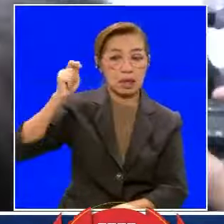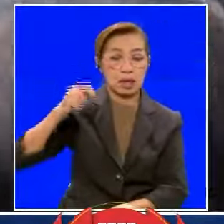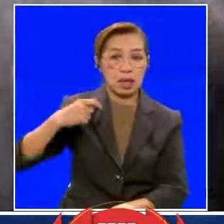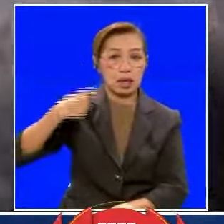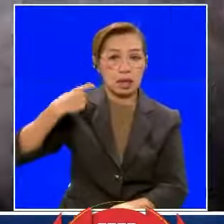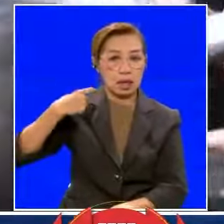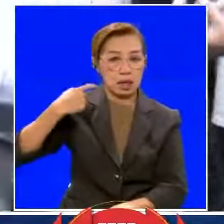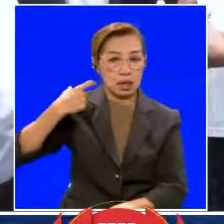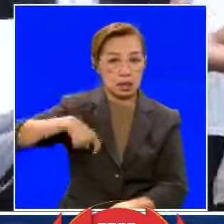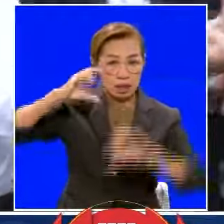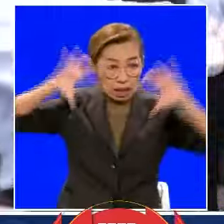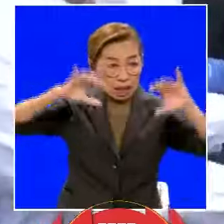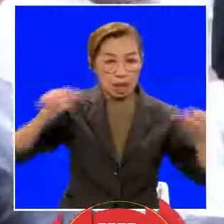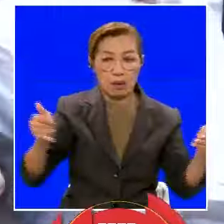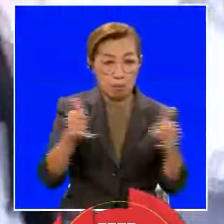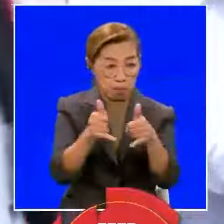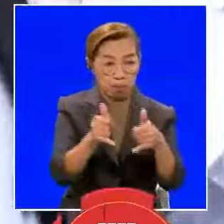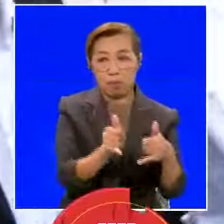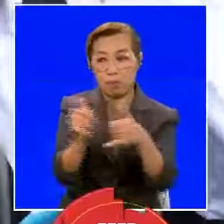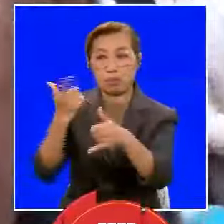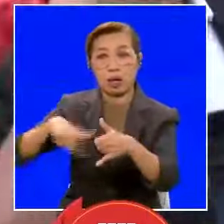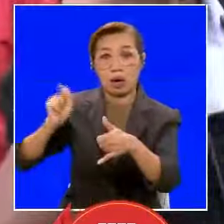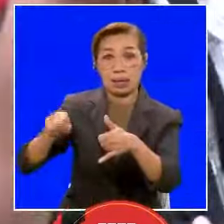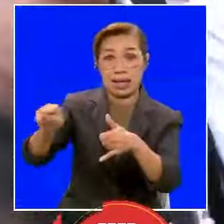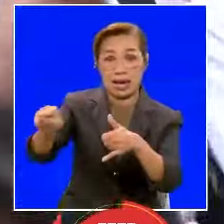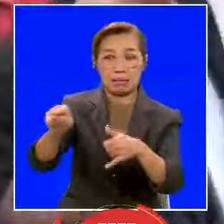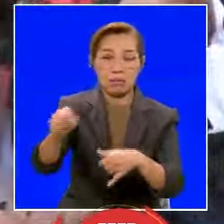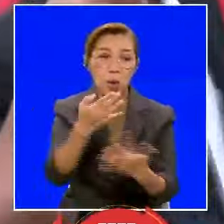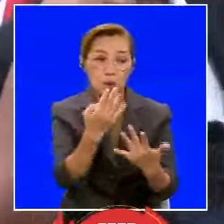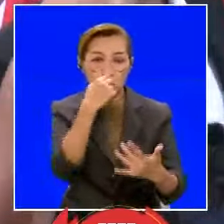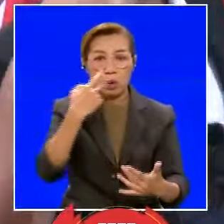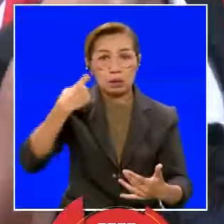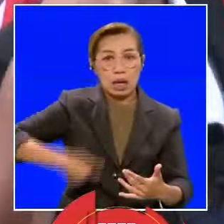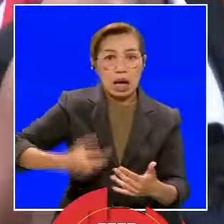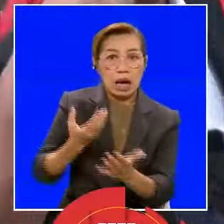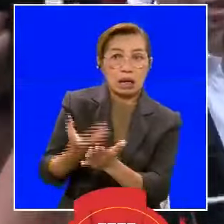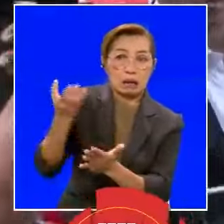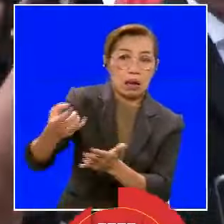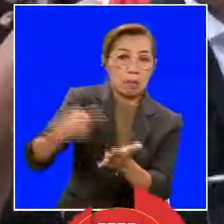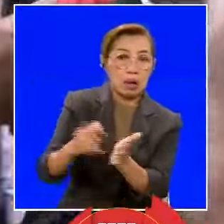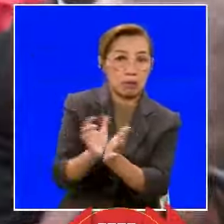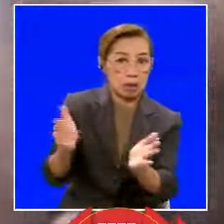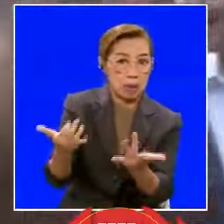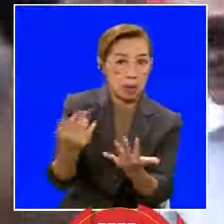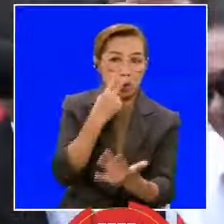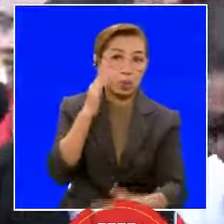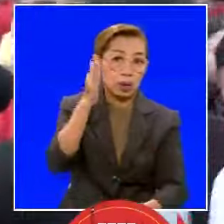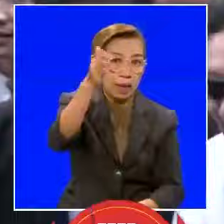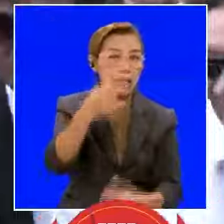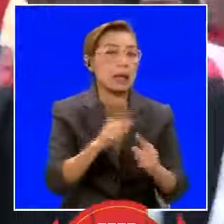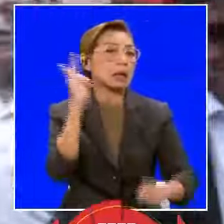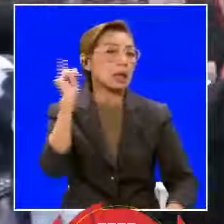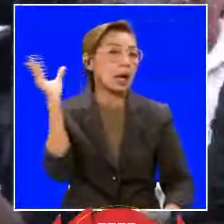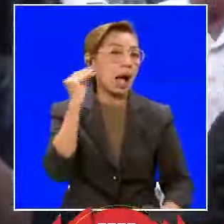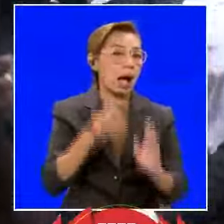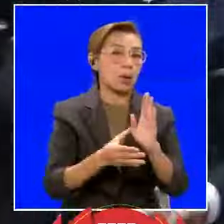กันตัวนะครับทีนี้ก็จะมีคำถามอีกมาว่าเอ๊ก่อนหน้าเนี่ยข่าวมันออกมาเป็นกระแสตั้งแต่ต้นสัปดาห์แล้ว